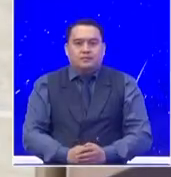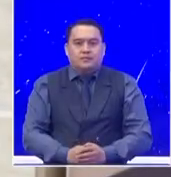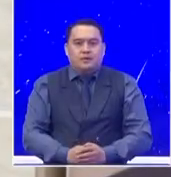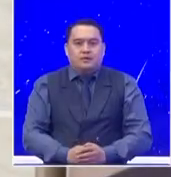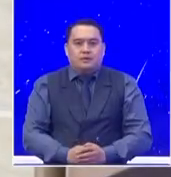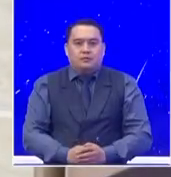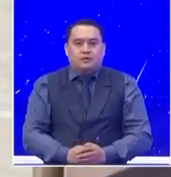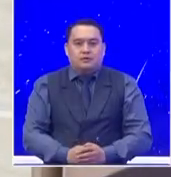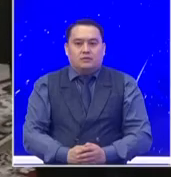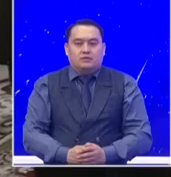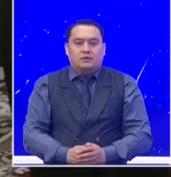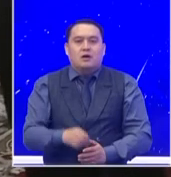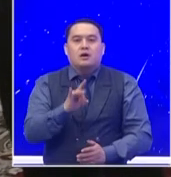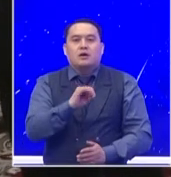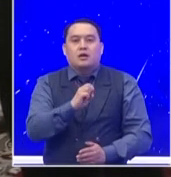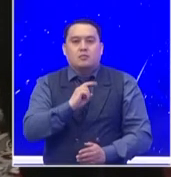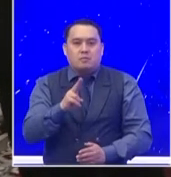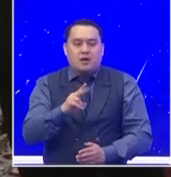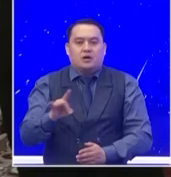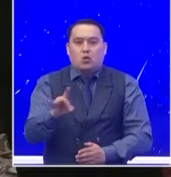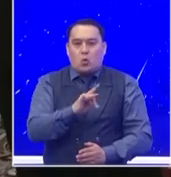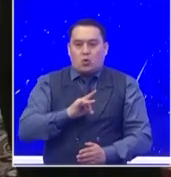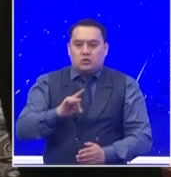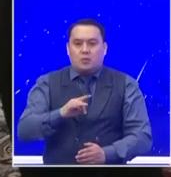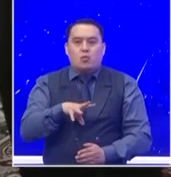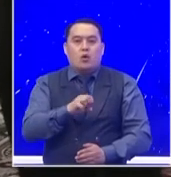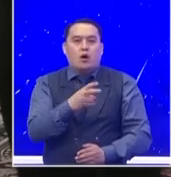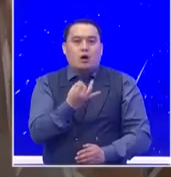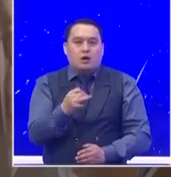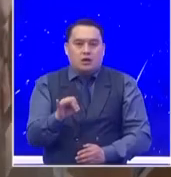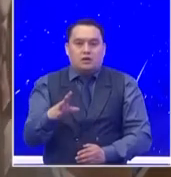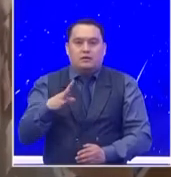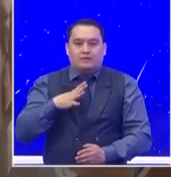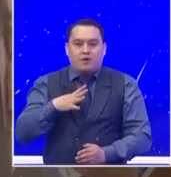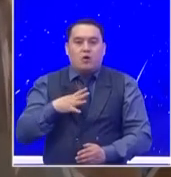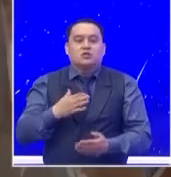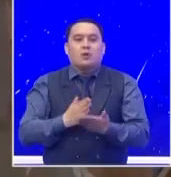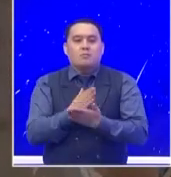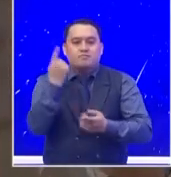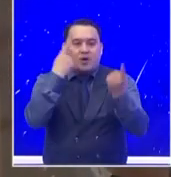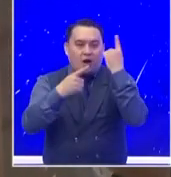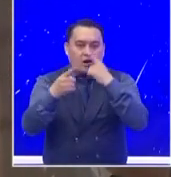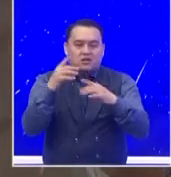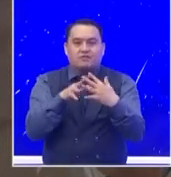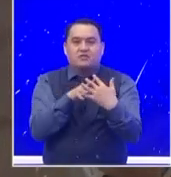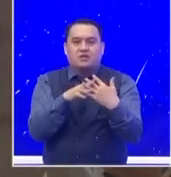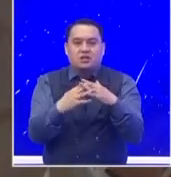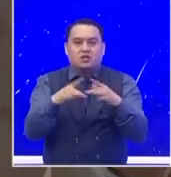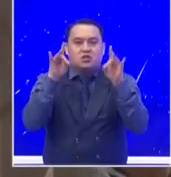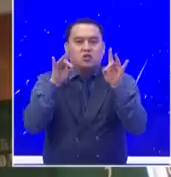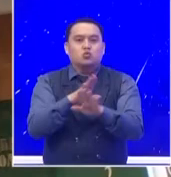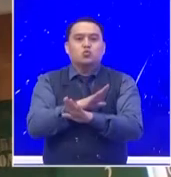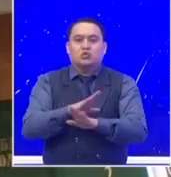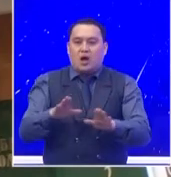Организаторами выступили акимат Раймбекского района и республиканский журнал «Мукагали». Решение провести поэтический вечер в селе Карасаз не случайно.